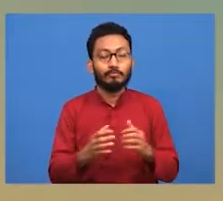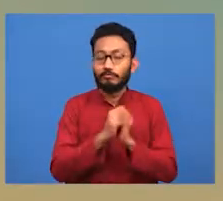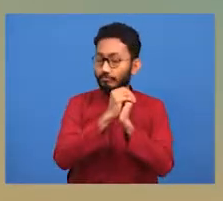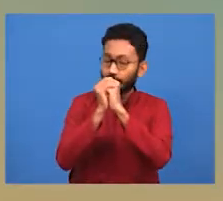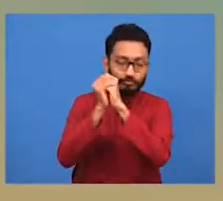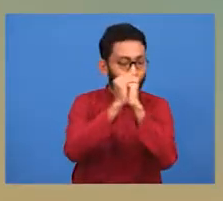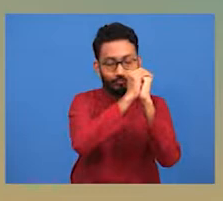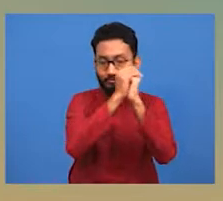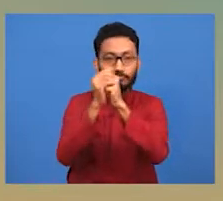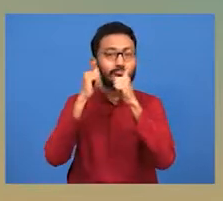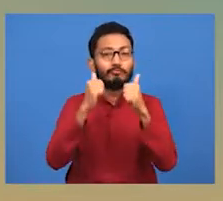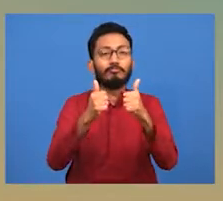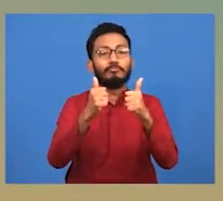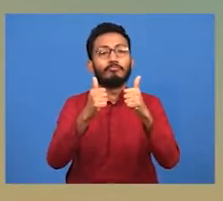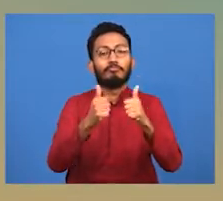Syabas!